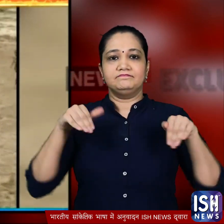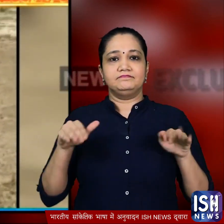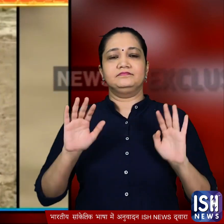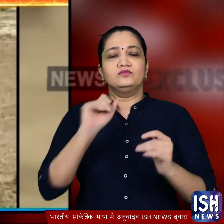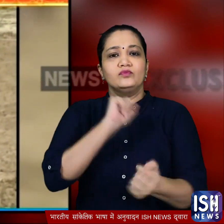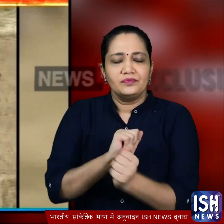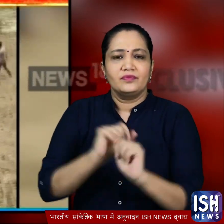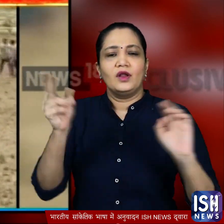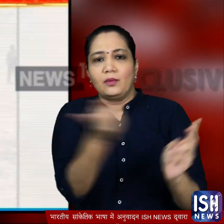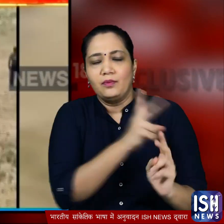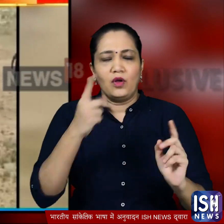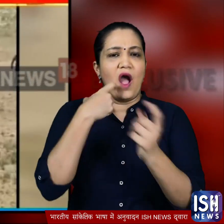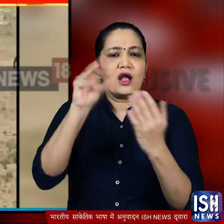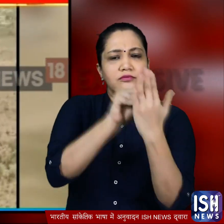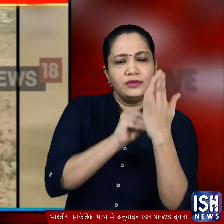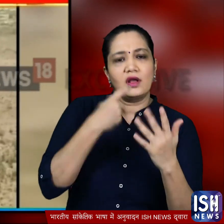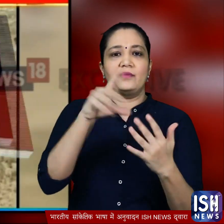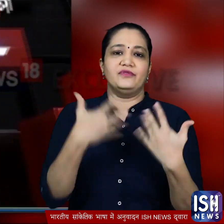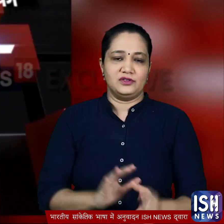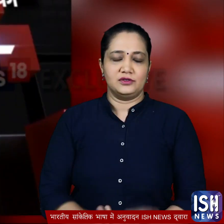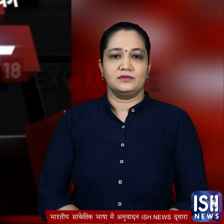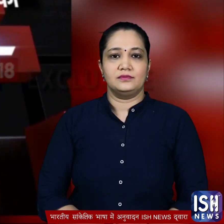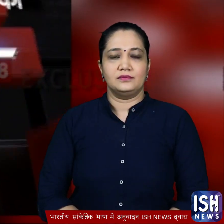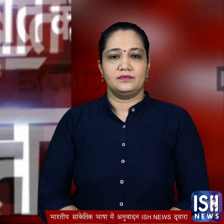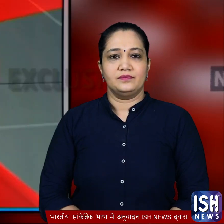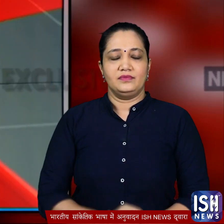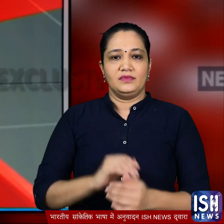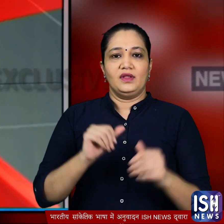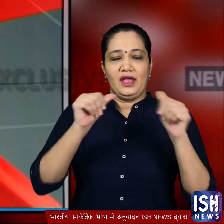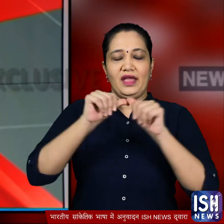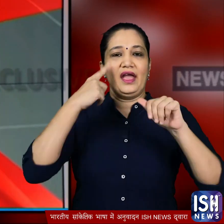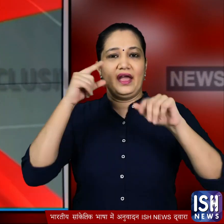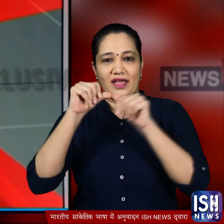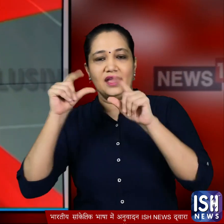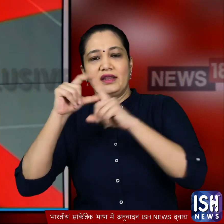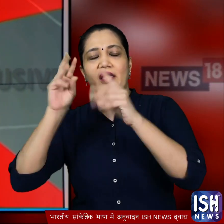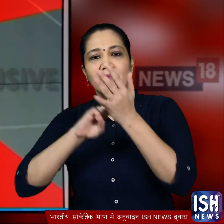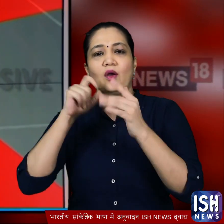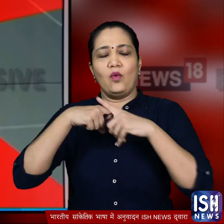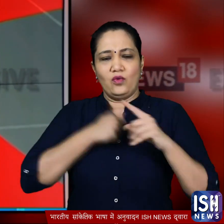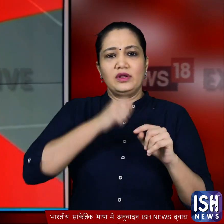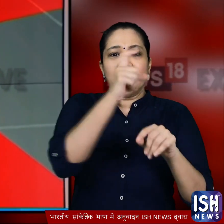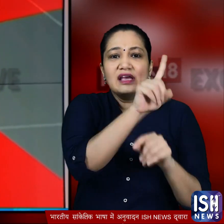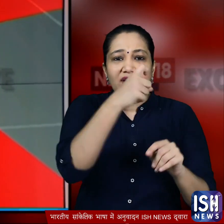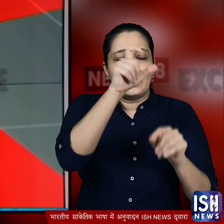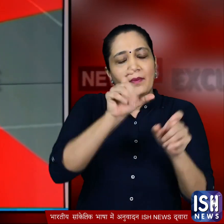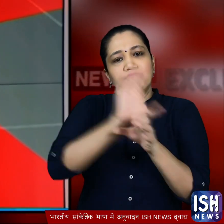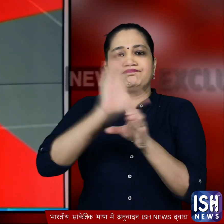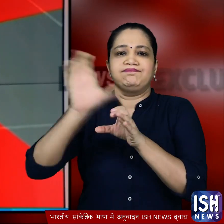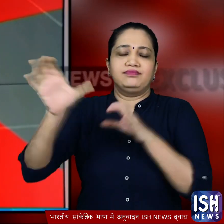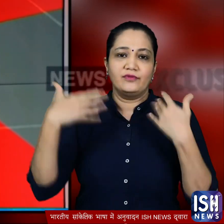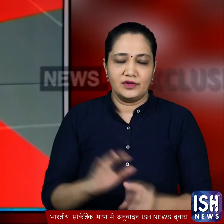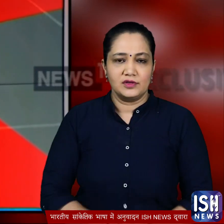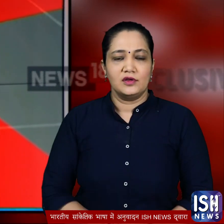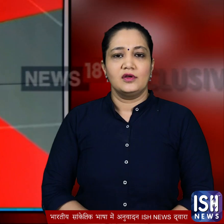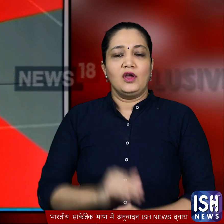बाद में पुलिस ने दोनों तरफ के लोगों की शिकायत पर मुकदमा दर्ज कर लिया। एआईएडीएमके ने अपने 17 नेताओं को पार्टी से निकाल दिया। न्यूज़ 18